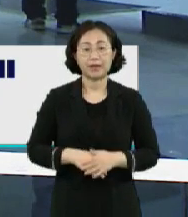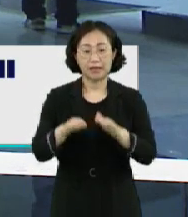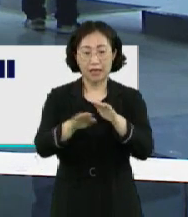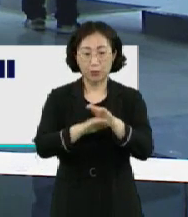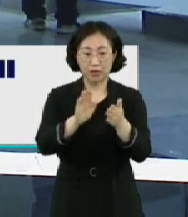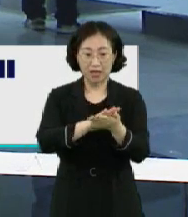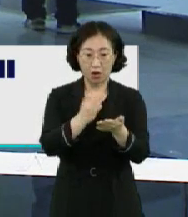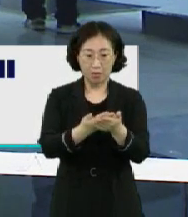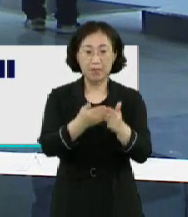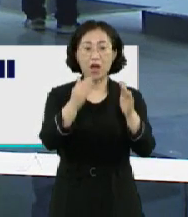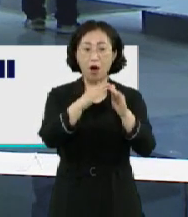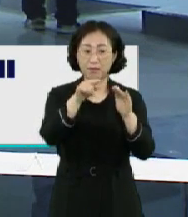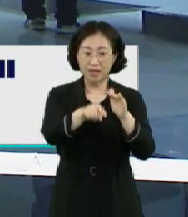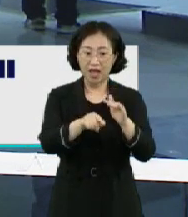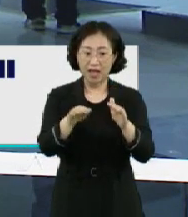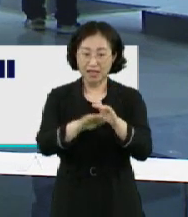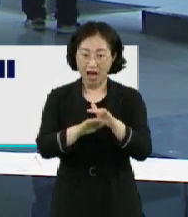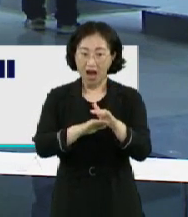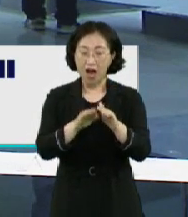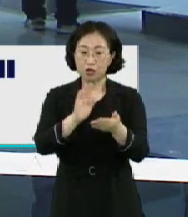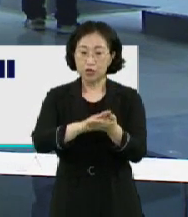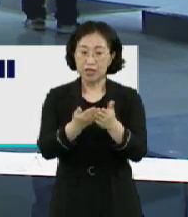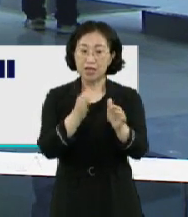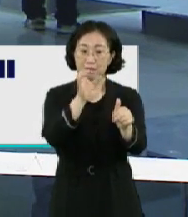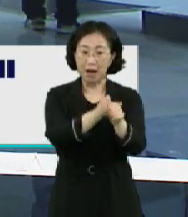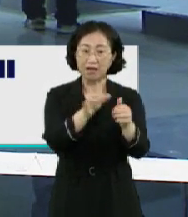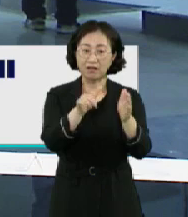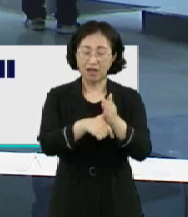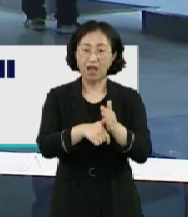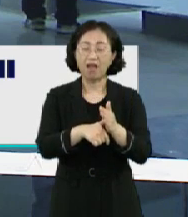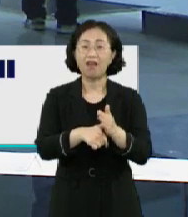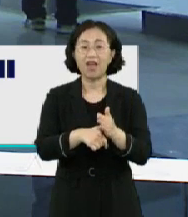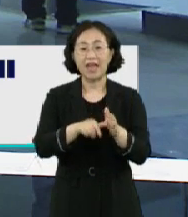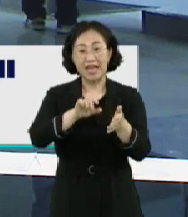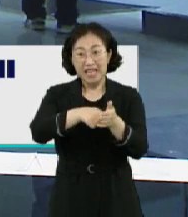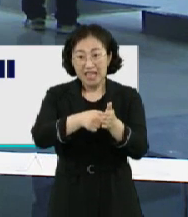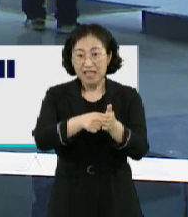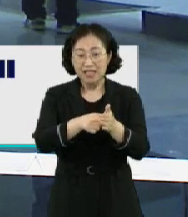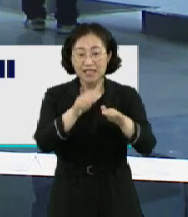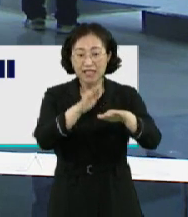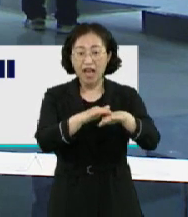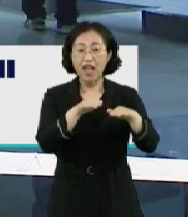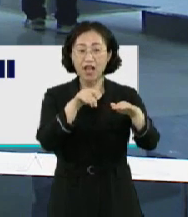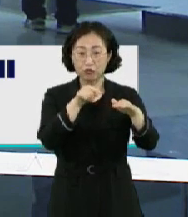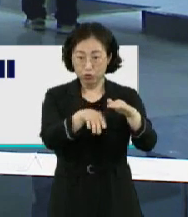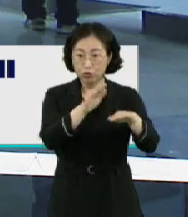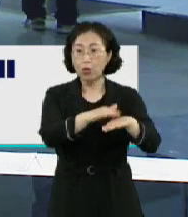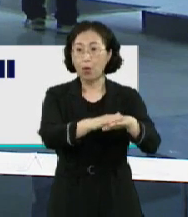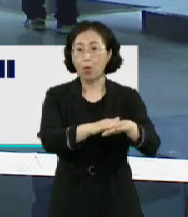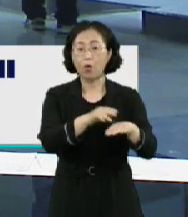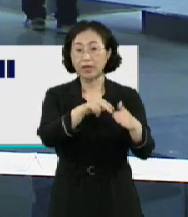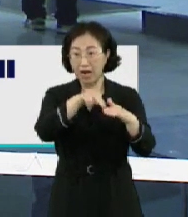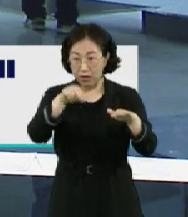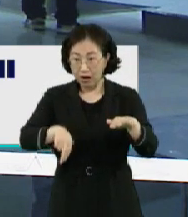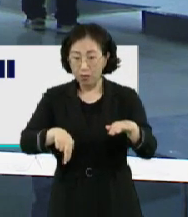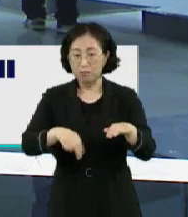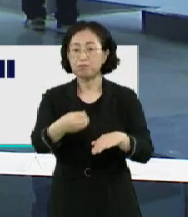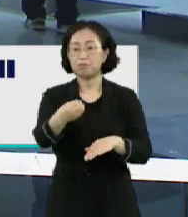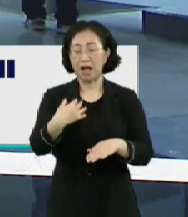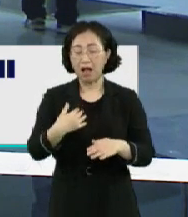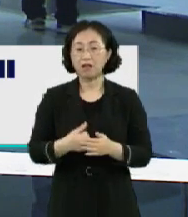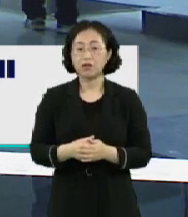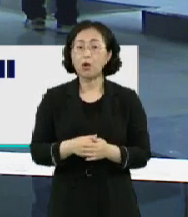자동차 정비업체에 차 수리를 맡길 때 보통 열쇠를 차 안에 두고 내리라고 하죠. 그런데 이렇게 업체를 믿고